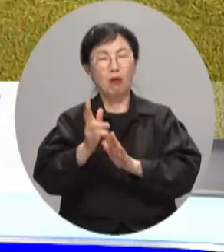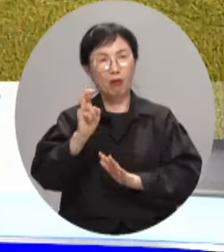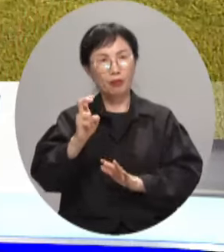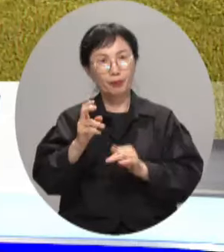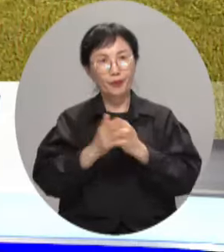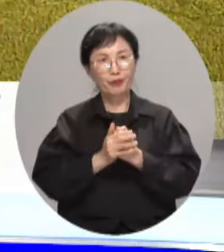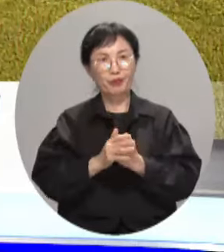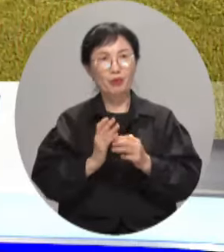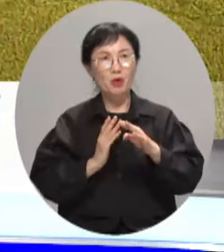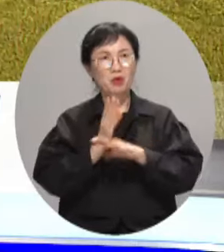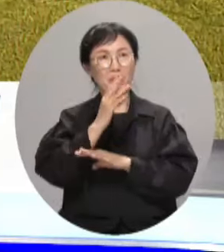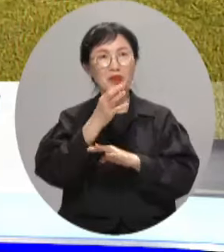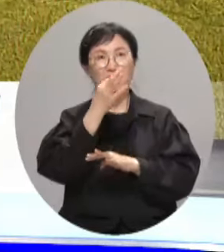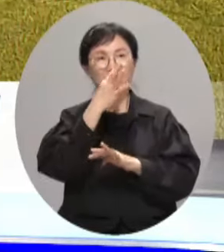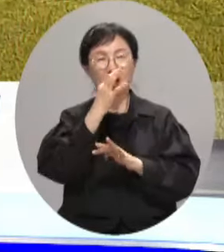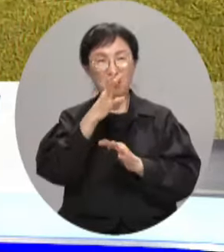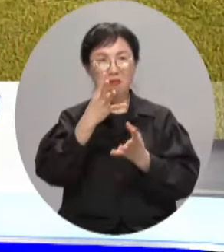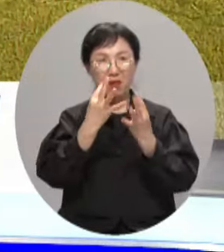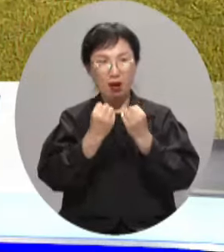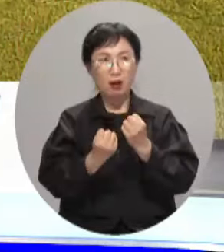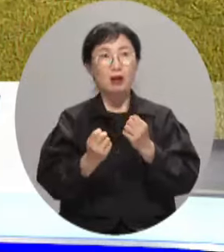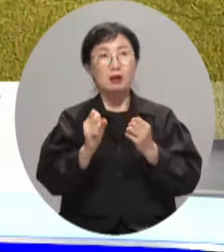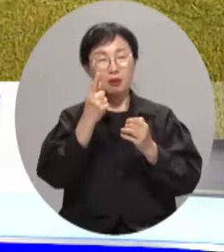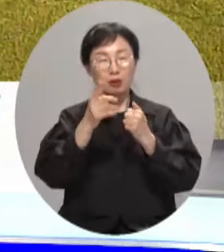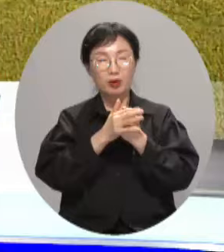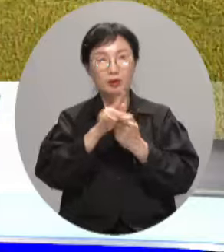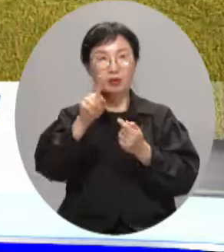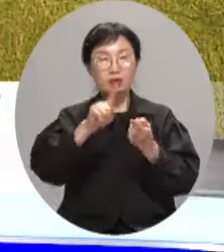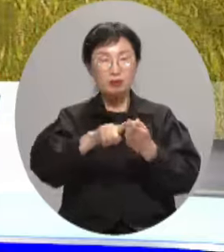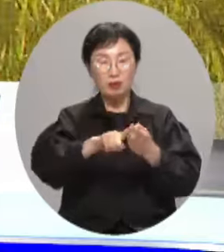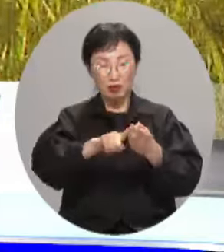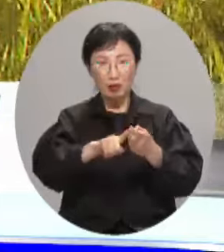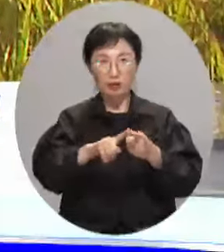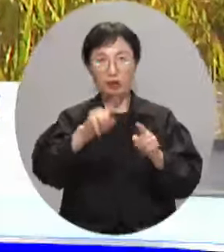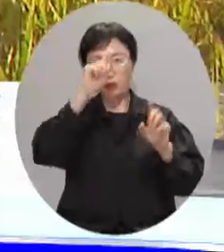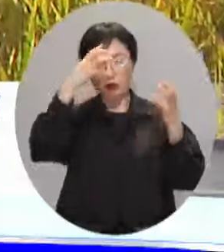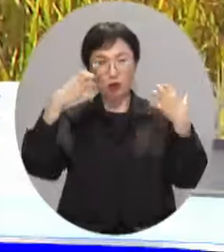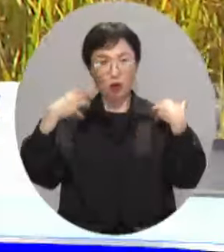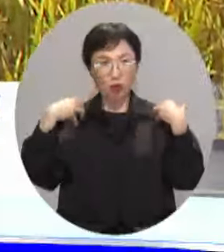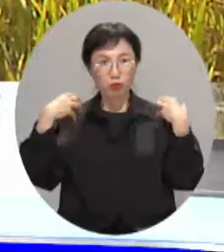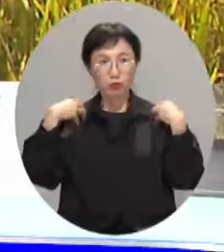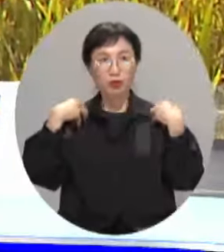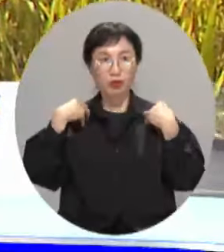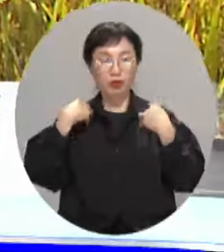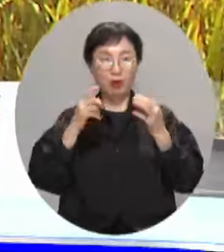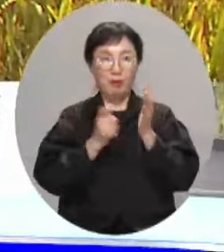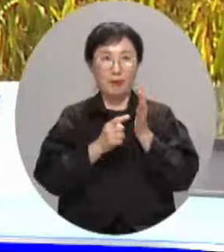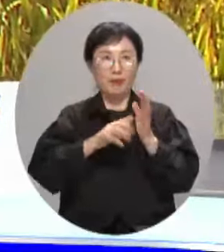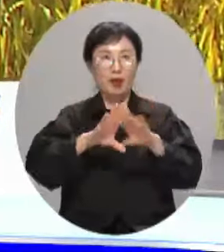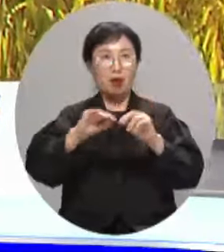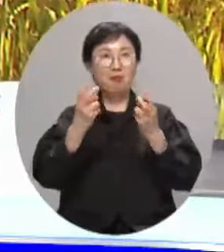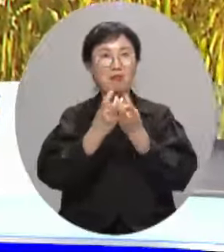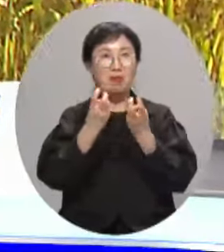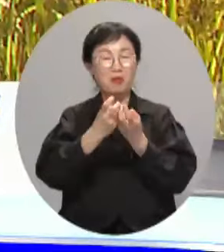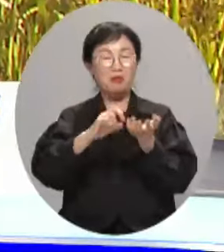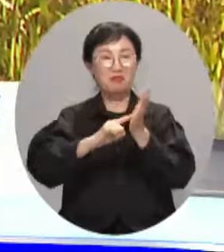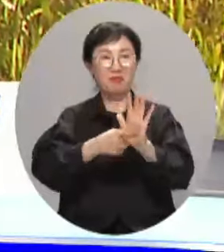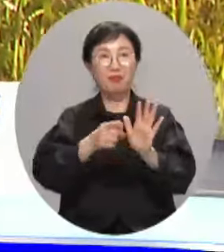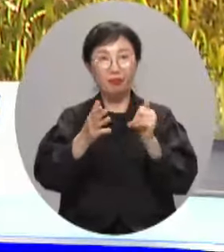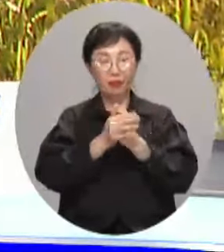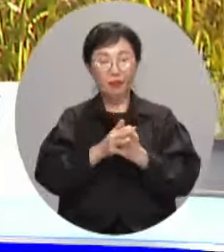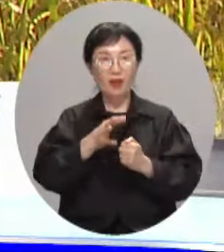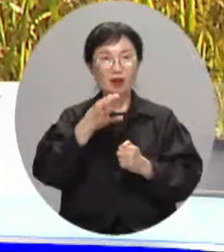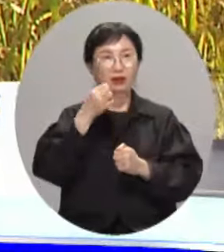넘쳐나는 쌀 공급을 줄이겠다며 정부가 그야말로 극약 처방을 내놨기 때문입니다 쌀의 위성이